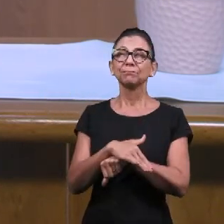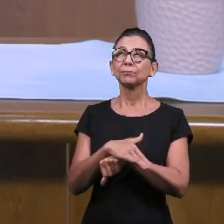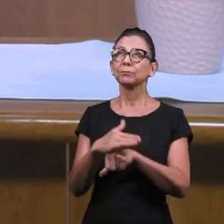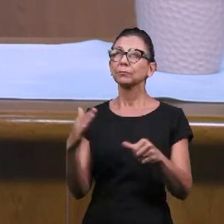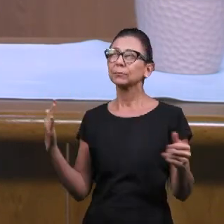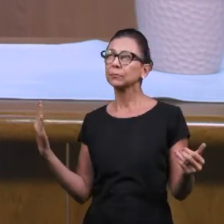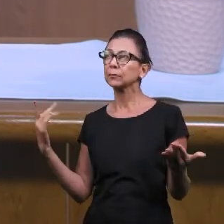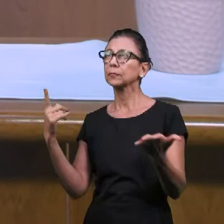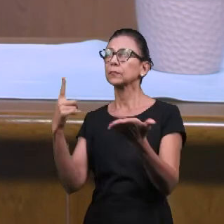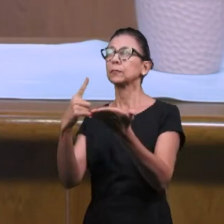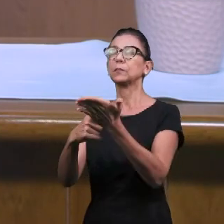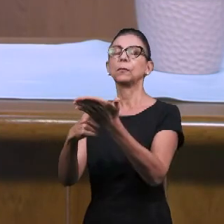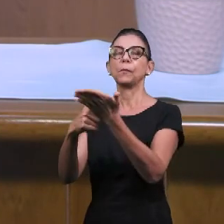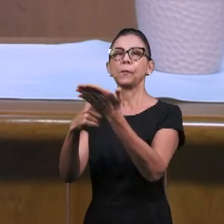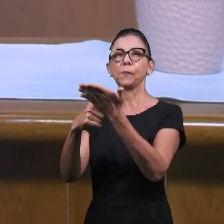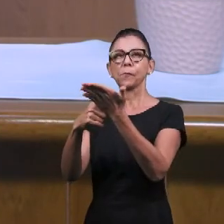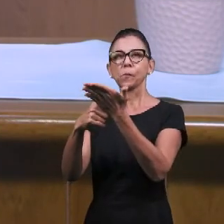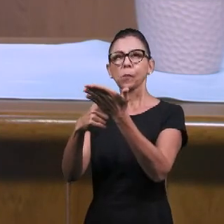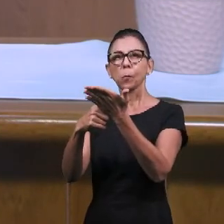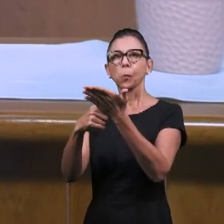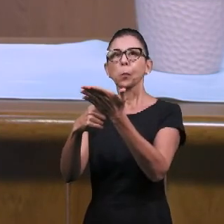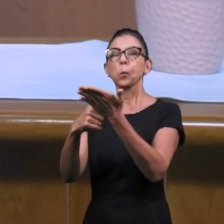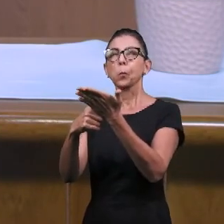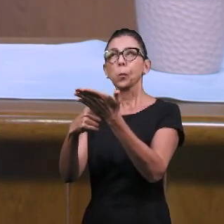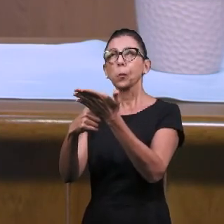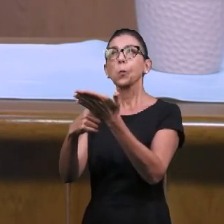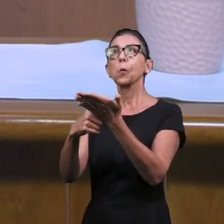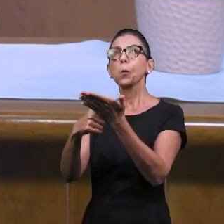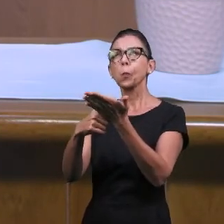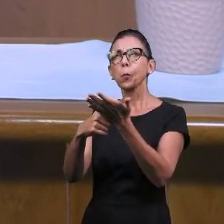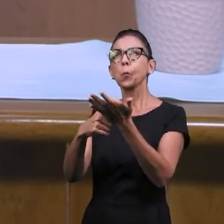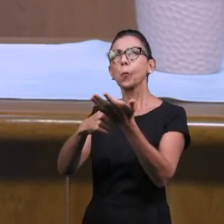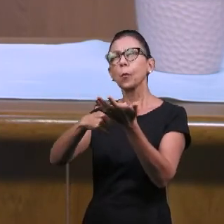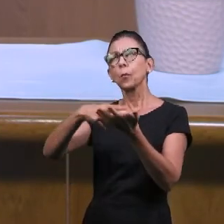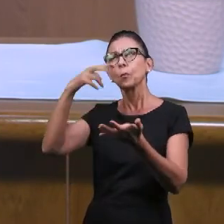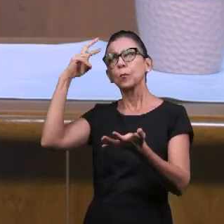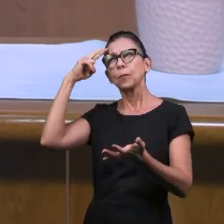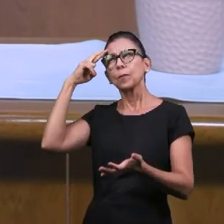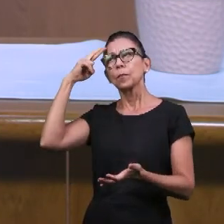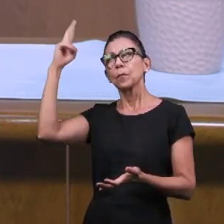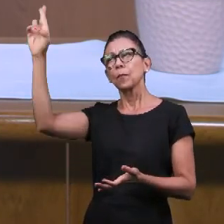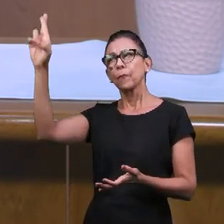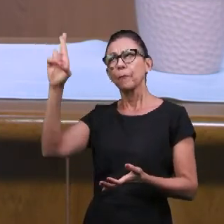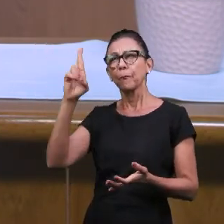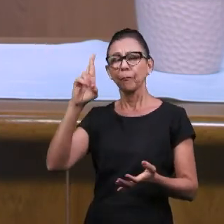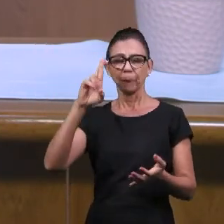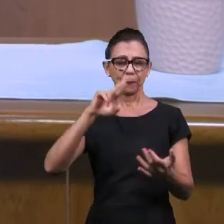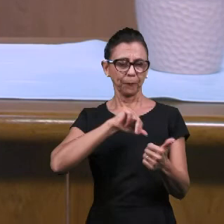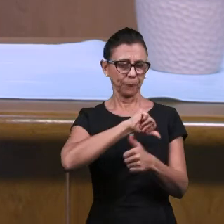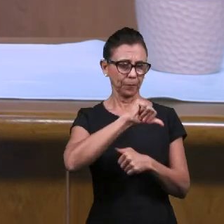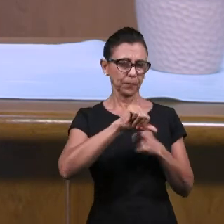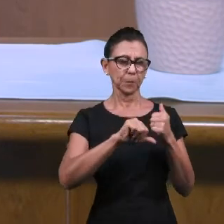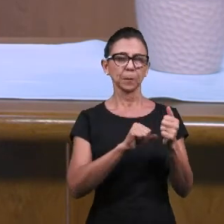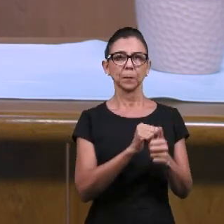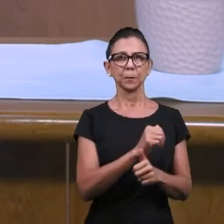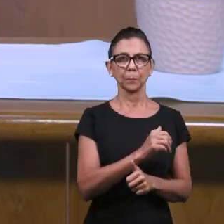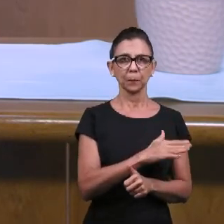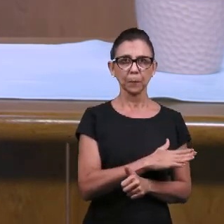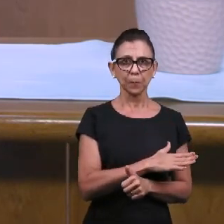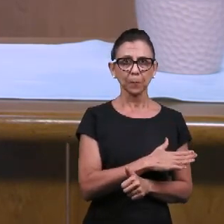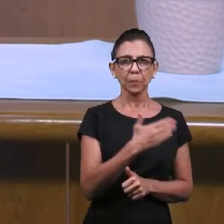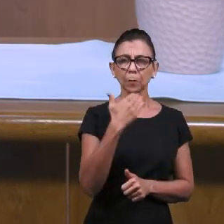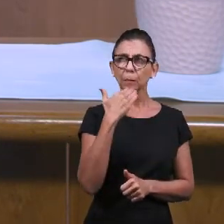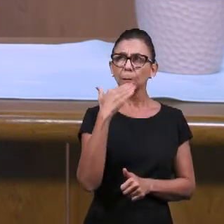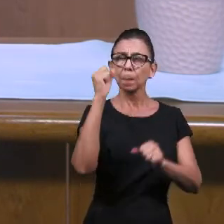будет эта ночь, ночь завета, ночь посвящения, когда Господь будет